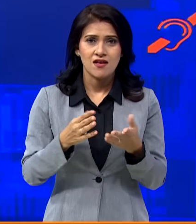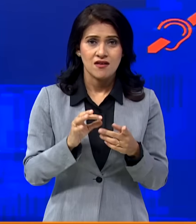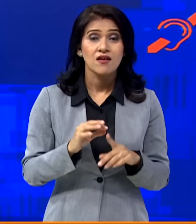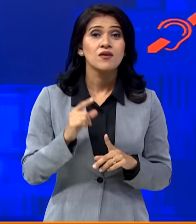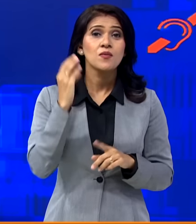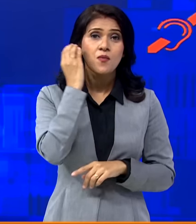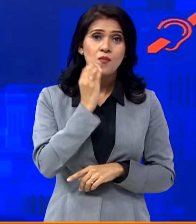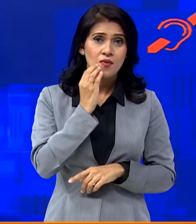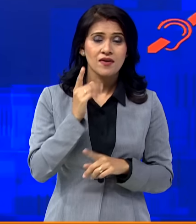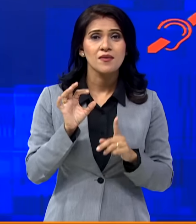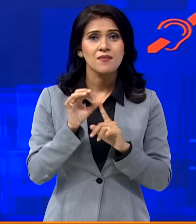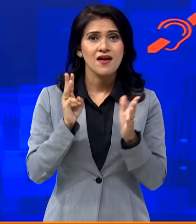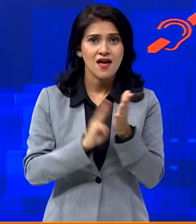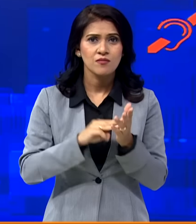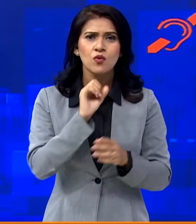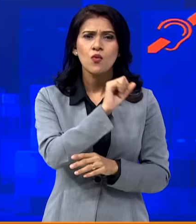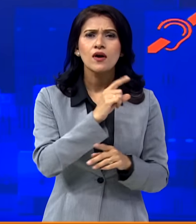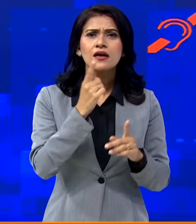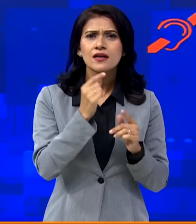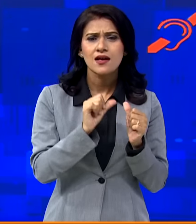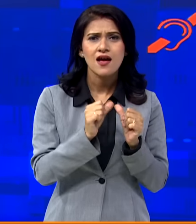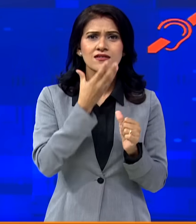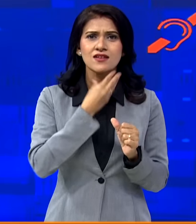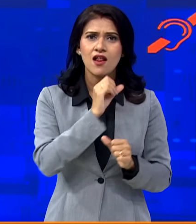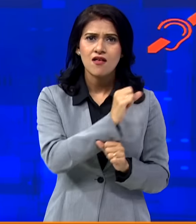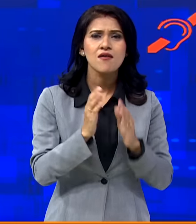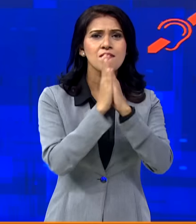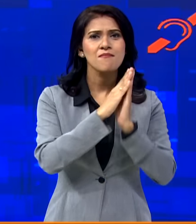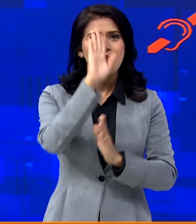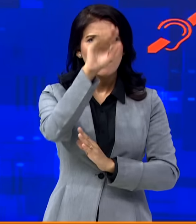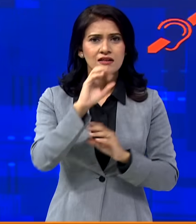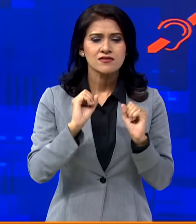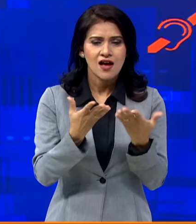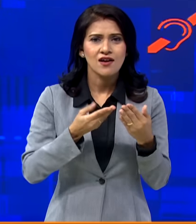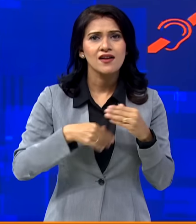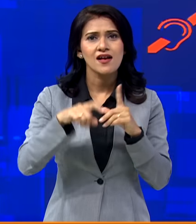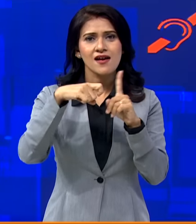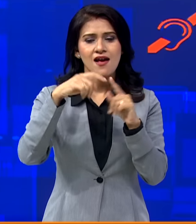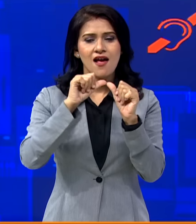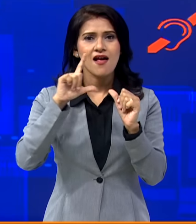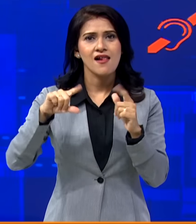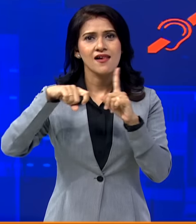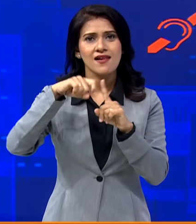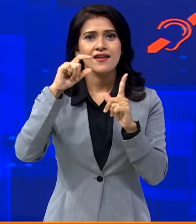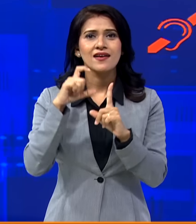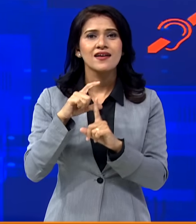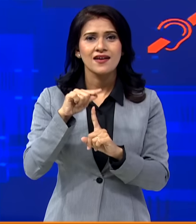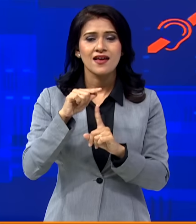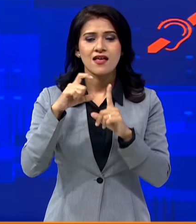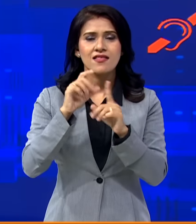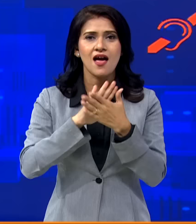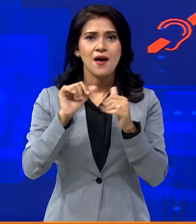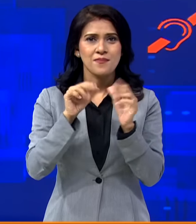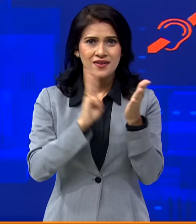आचार्य प्रमोद कृष्णम द्वारा बना जा रहे श्री कल्की धाम मंदिर की आधार शिला रखी आचार्य प्रमोद